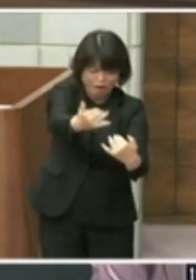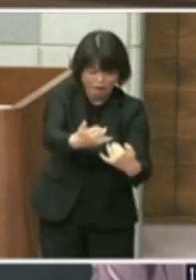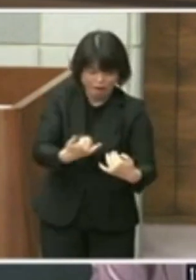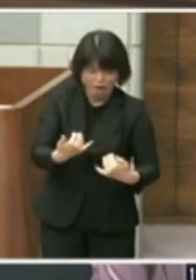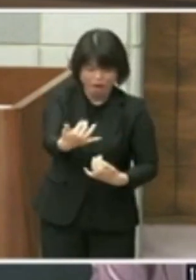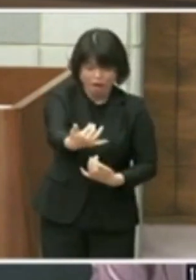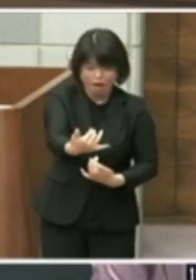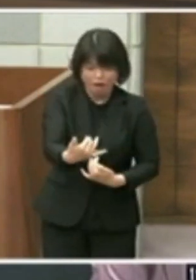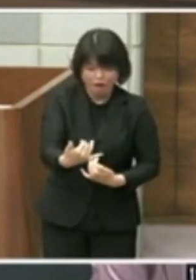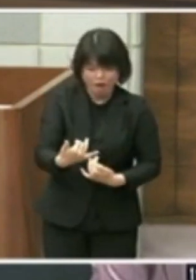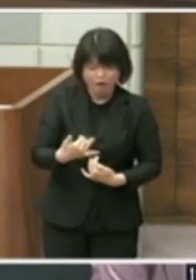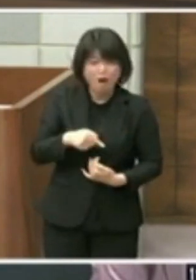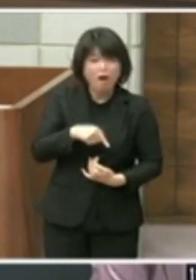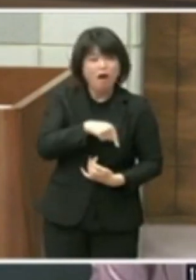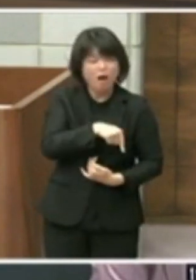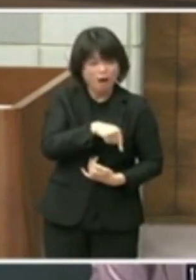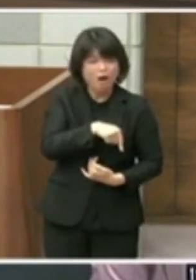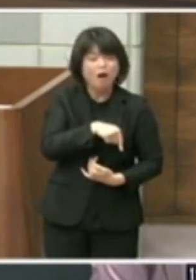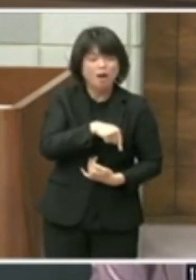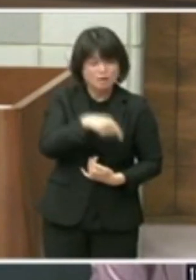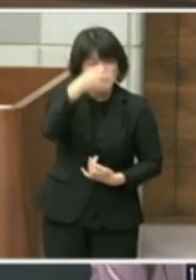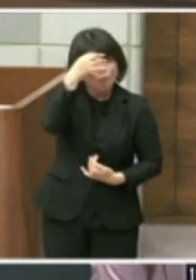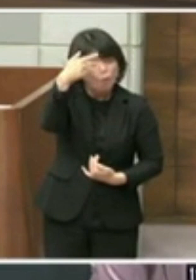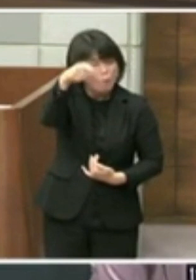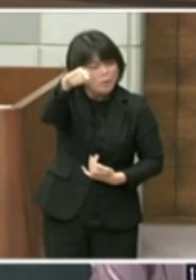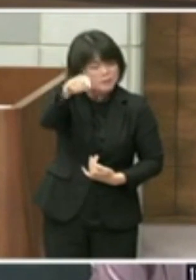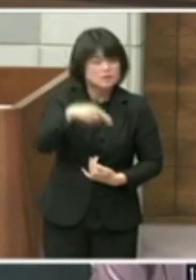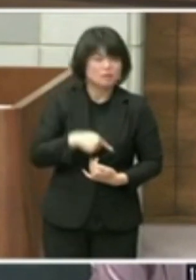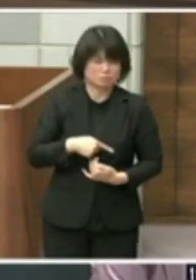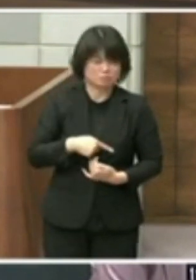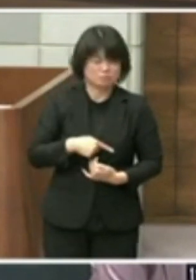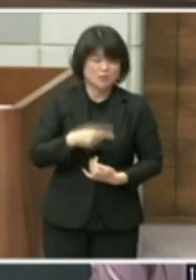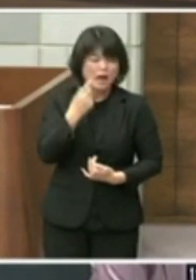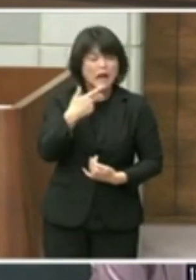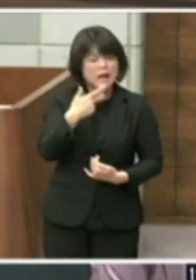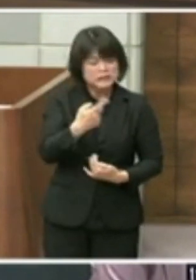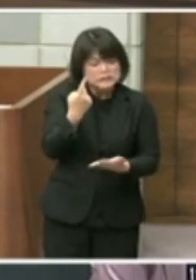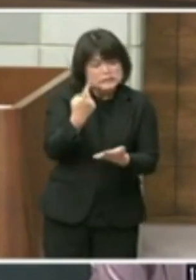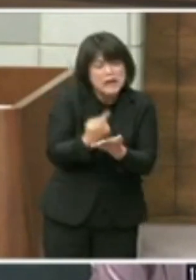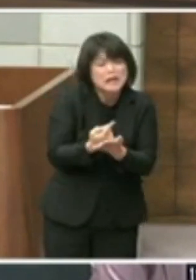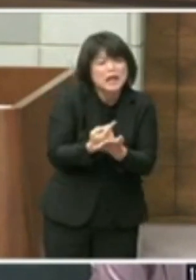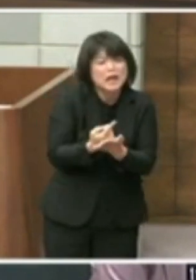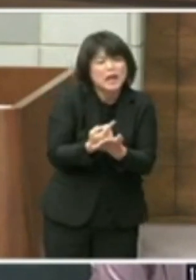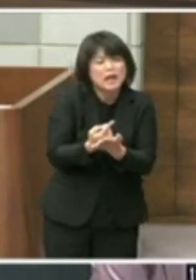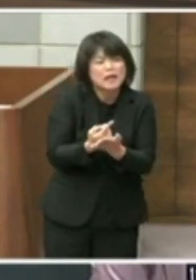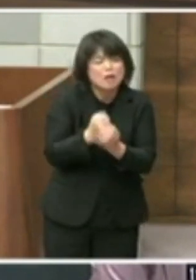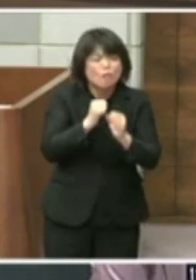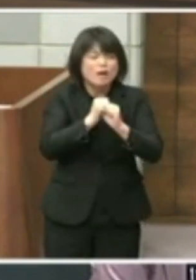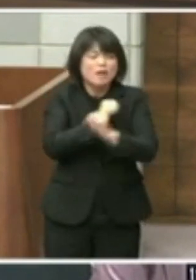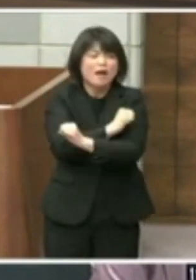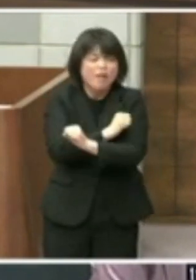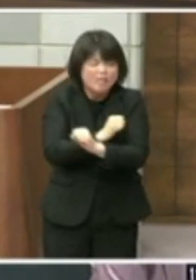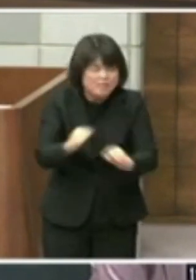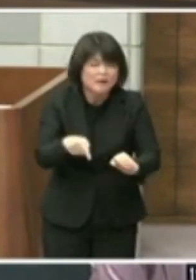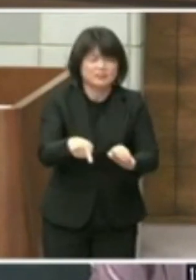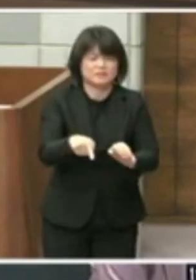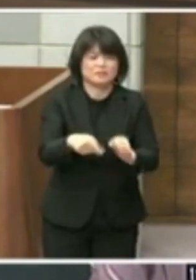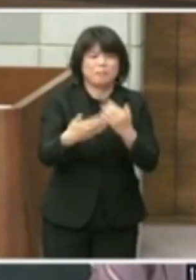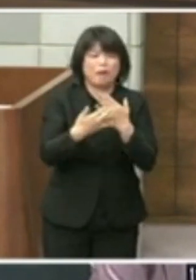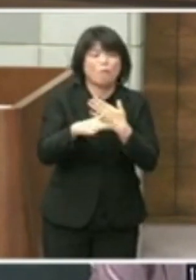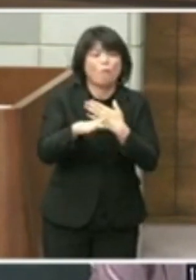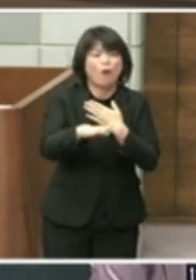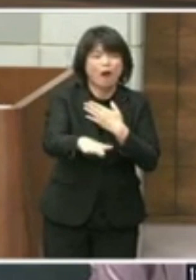日の少し北側もすぐ神戸市ということでありますから、明石市だけではどうにもならん話というところで、これ